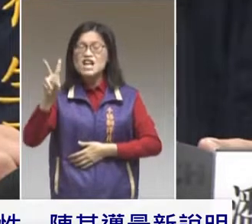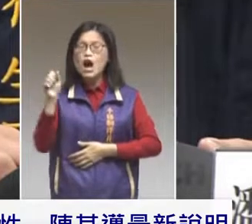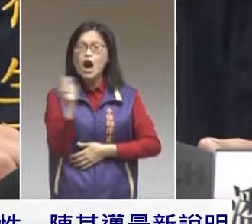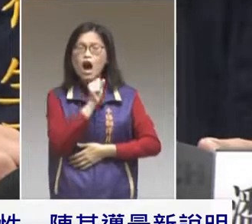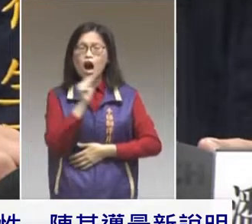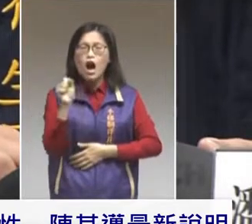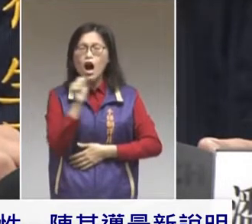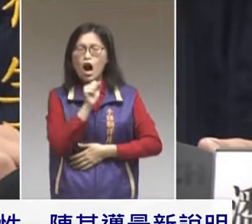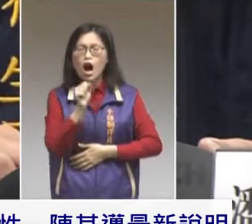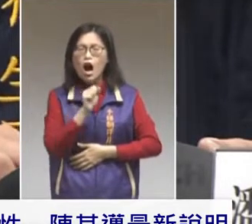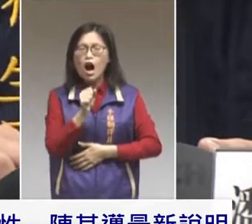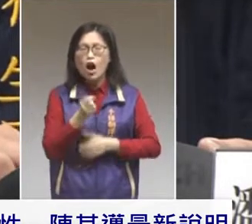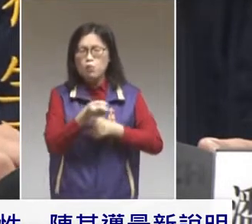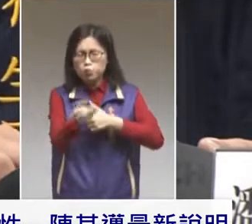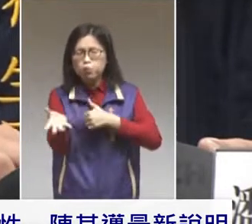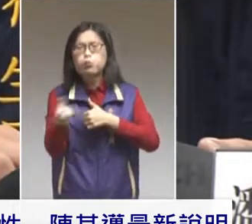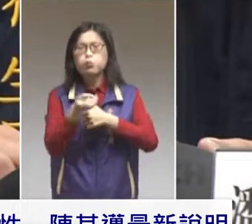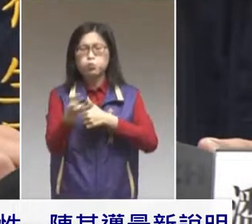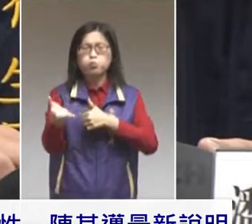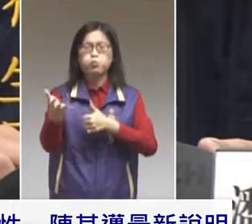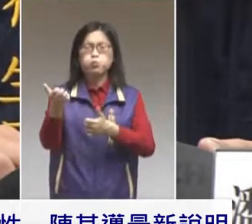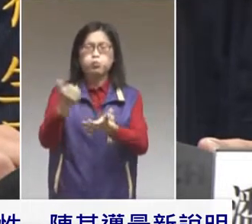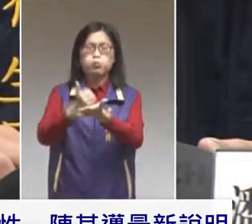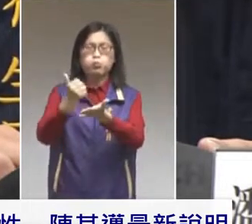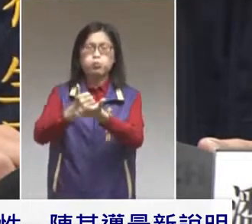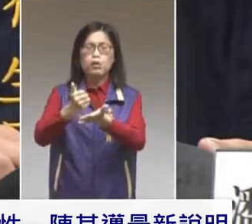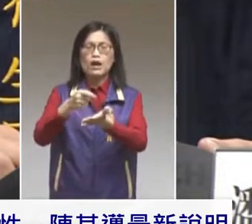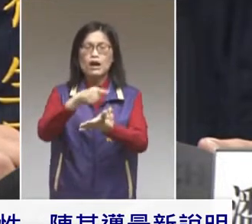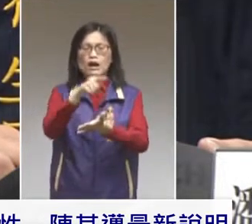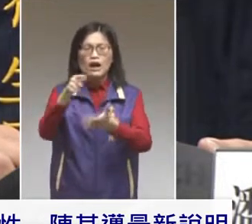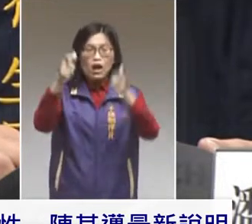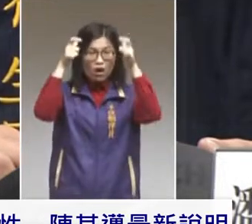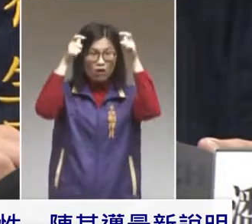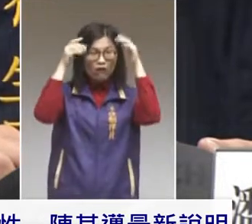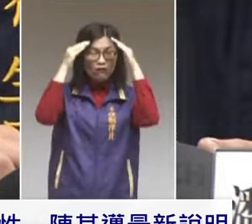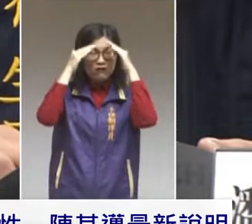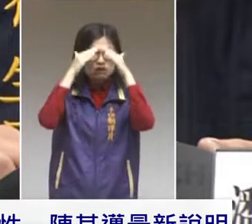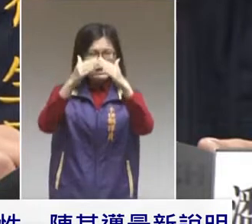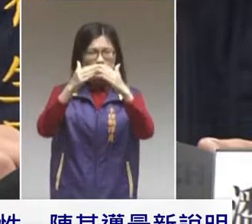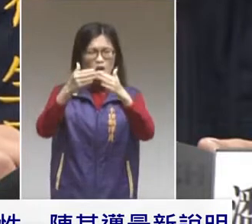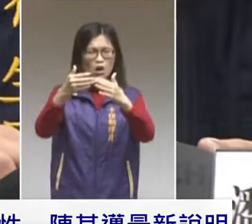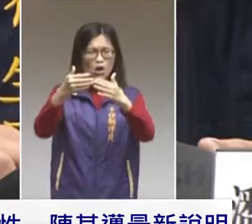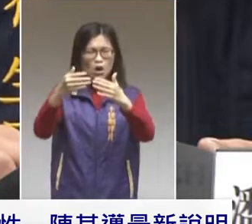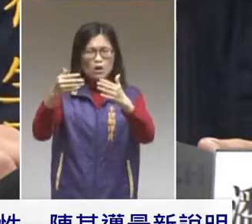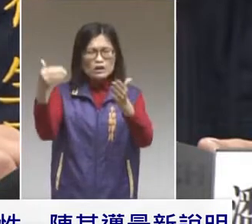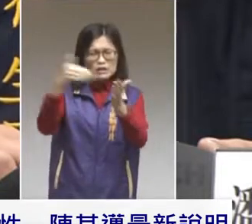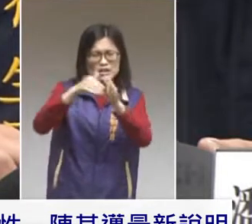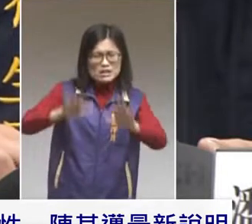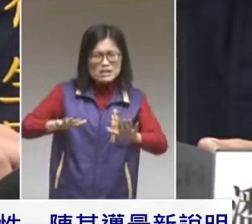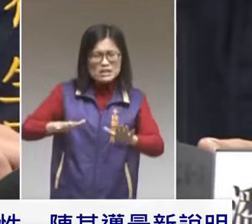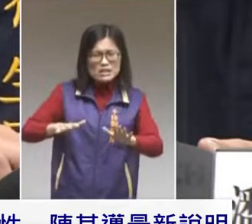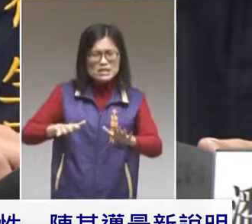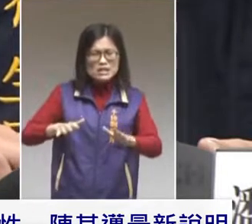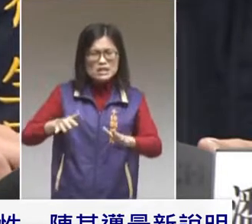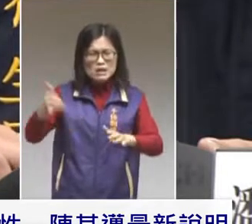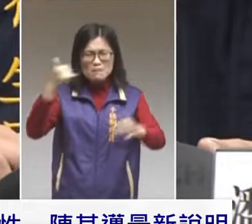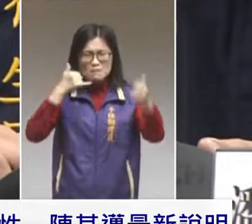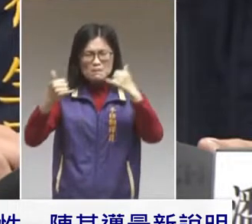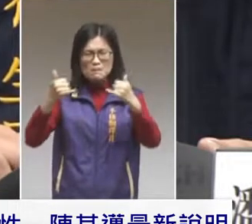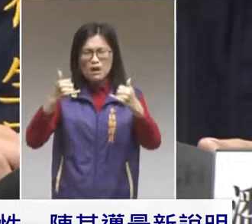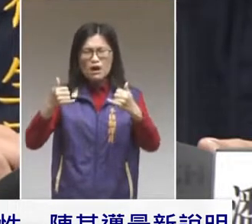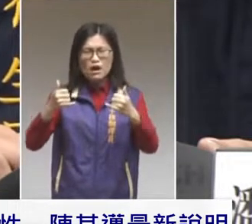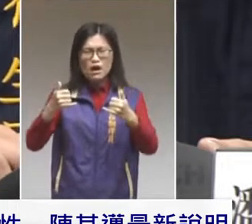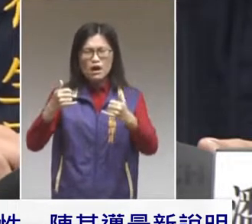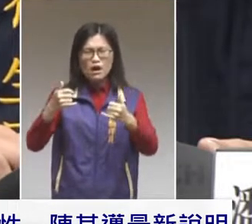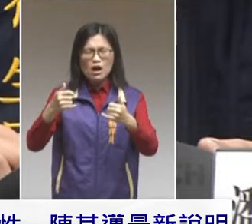个部分 KTV 的一个活动所导致的这个群聚感染。那在整体事件当中，高雄市到目前为止接